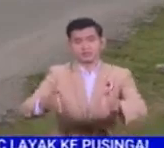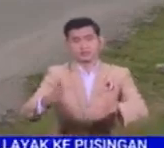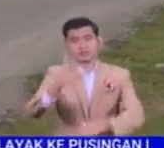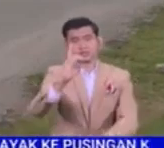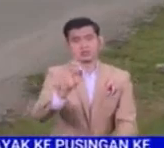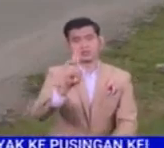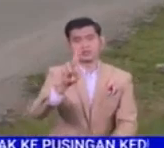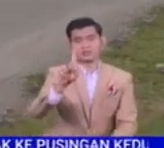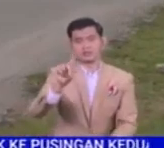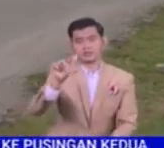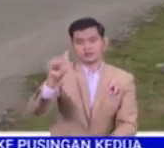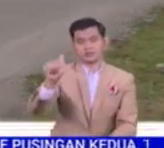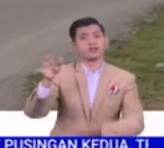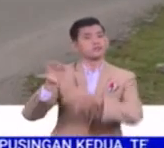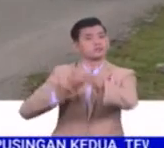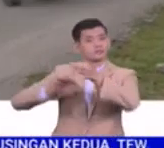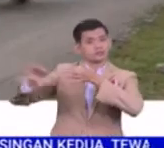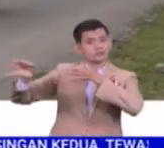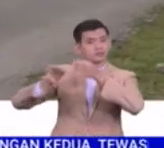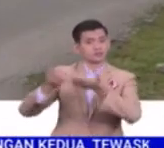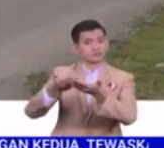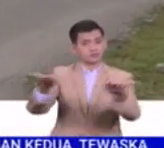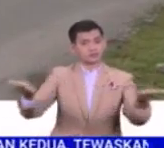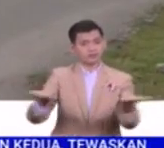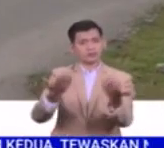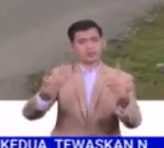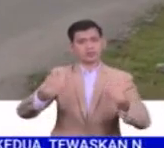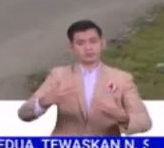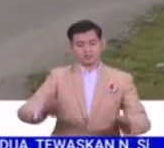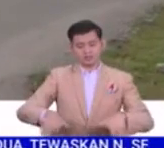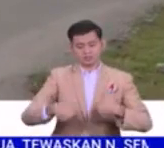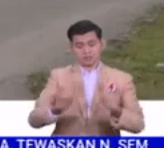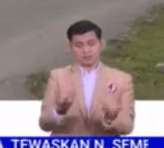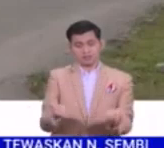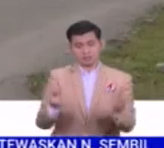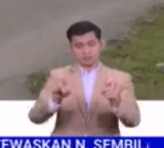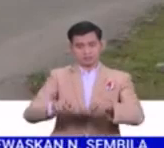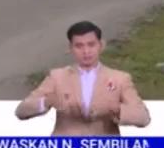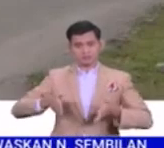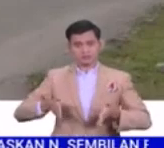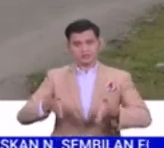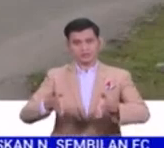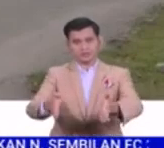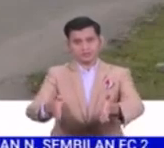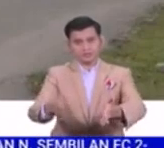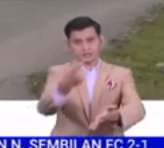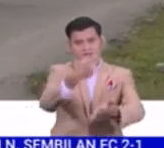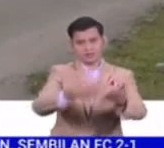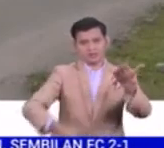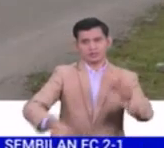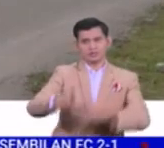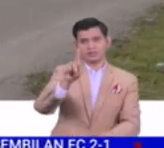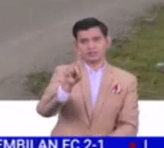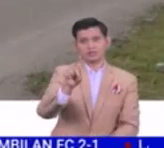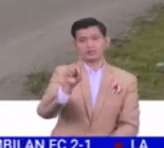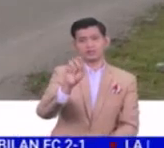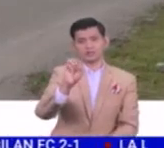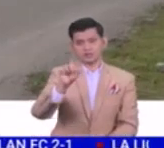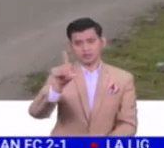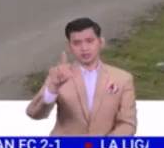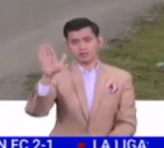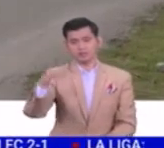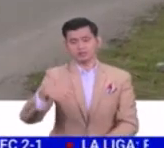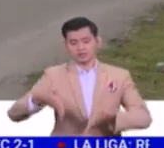bagi mempericikan kepada anda perkembangan semasa aliran trafik tol Jalan Duta arah utara.